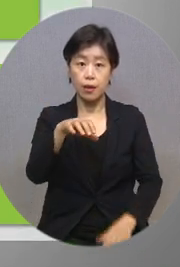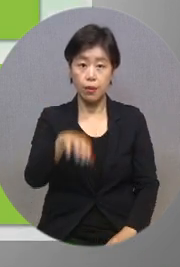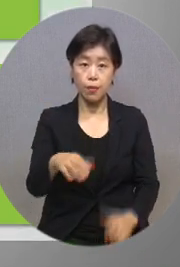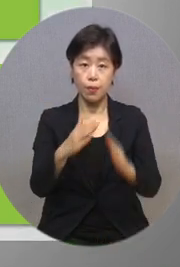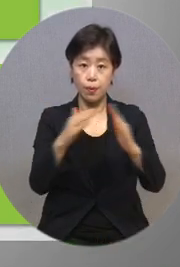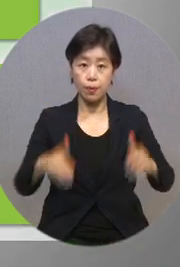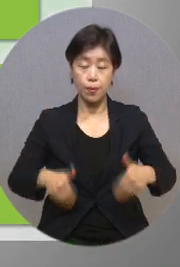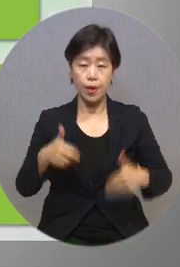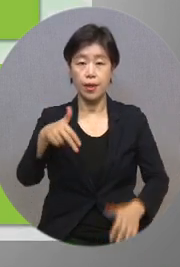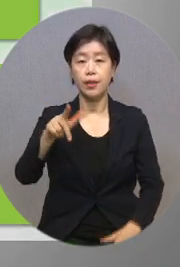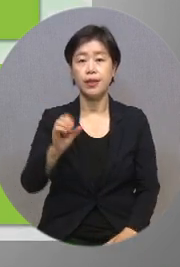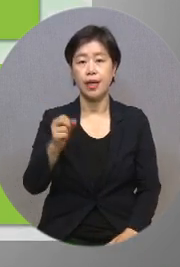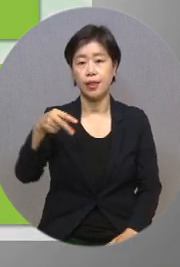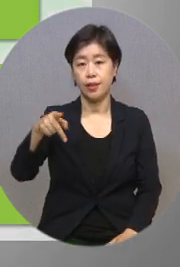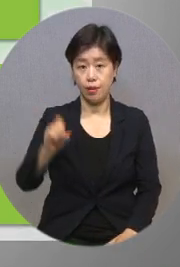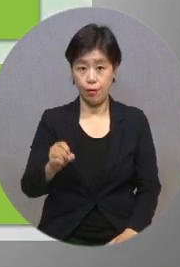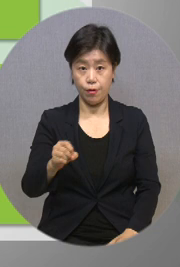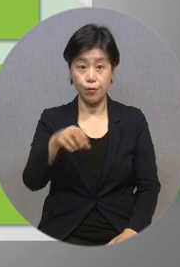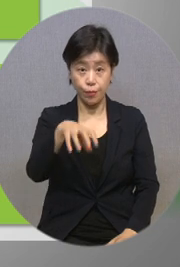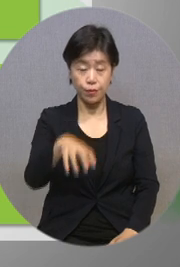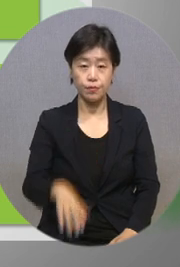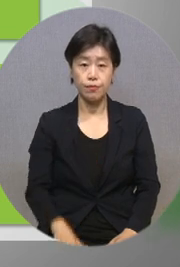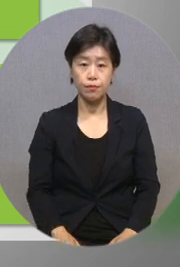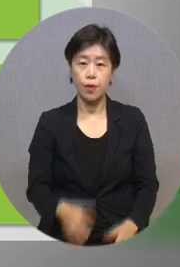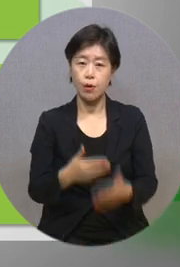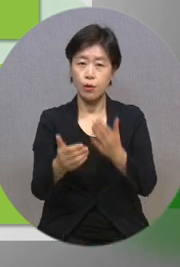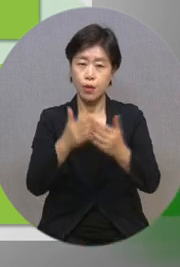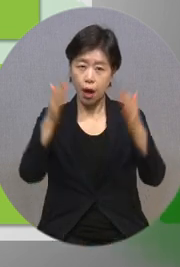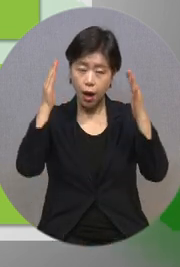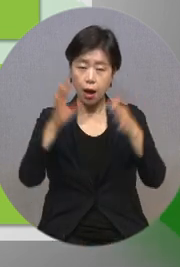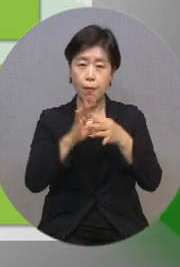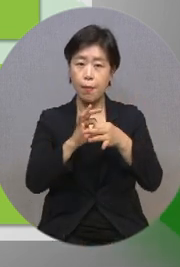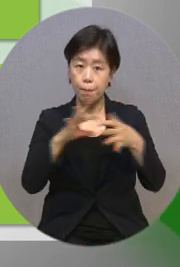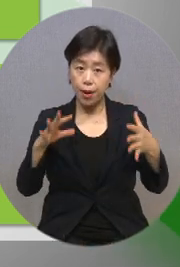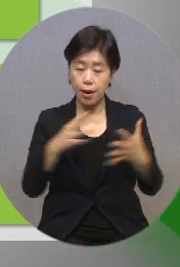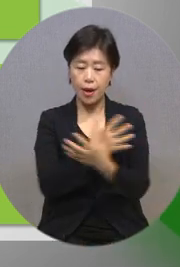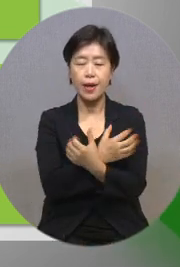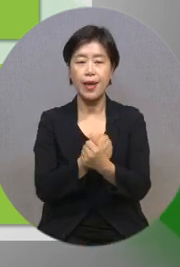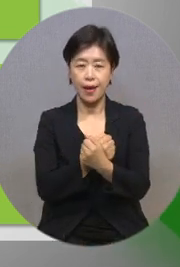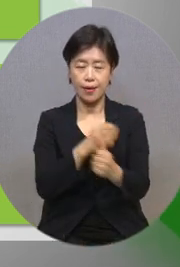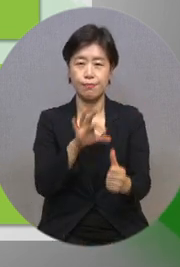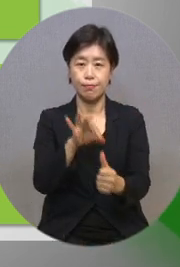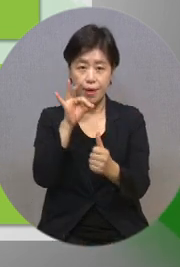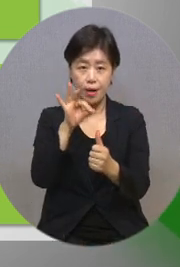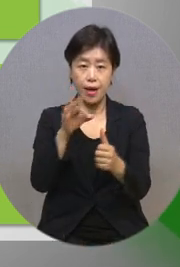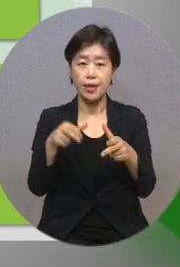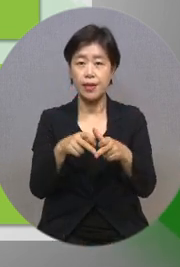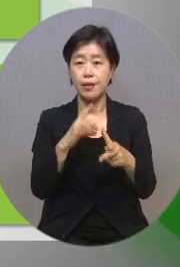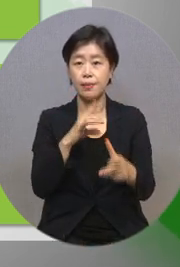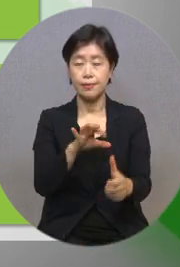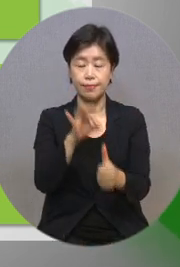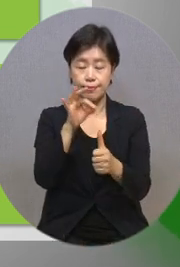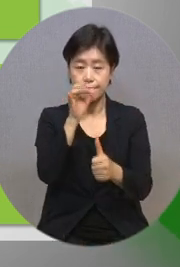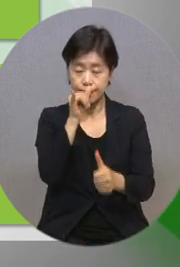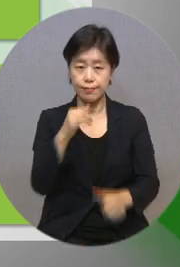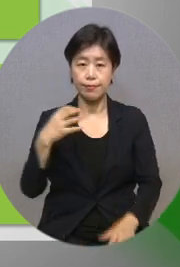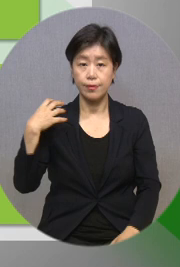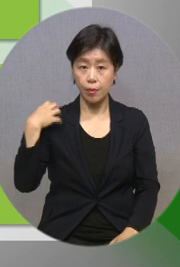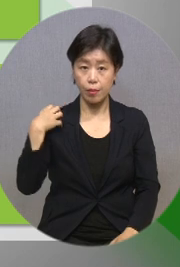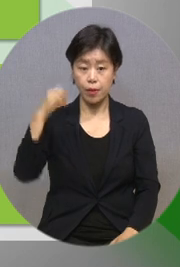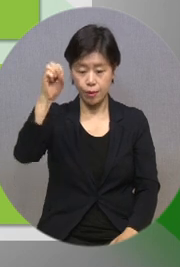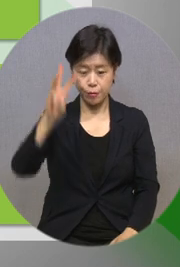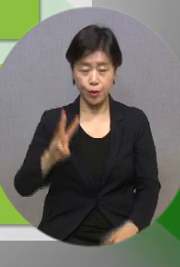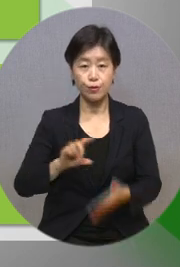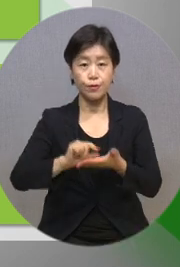장성군입니다. 경력과 학력은 무관하며 계약직을 모집합니다. 장애인만 채용하며